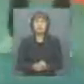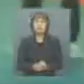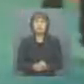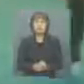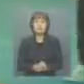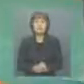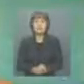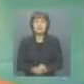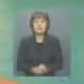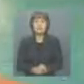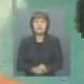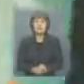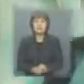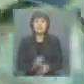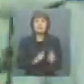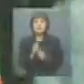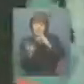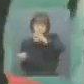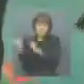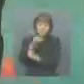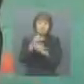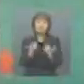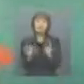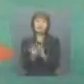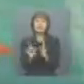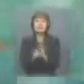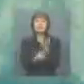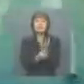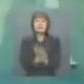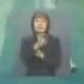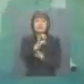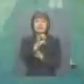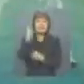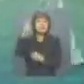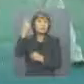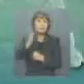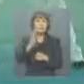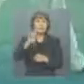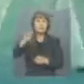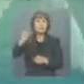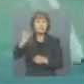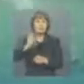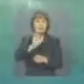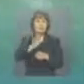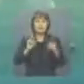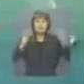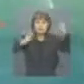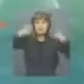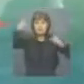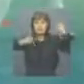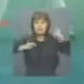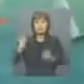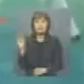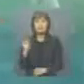ส่วนผลการแข่งขันเทควันโดในวันสุดท้ายในรุ่น59กิโลกรัมหญิงรัชนีพรเงินบำรุงจากจังหวัดนครสวรรค์ในฝ่ายน้ำเงินเอาช